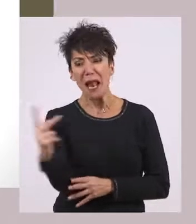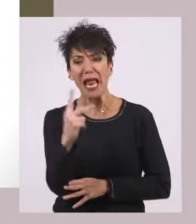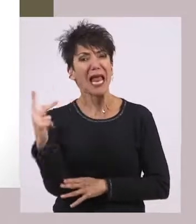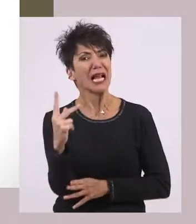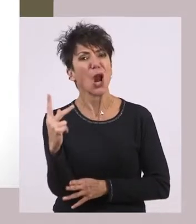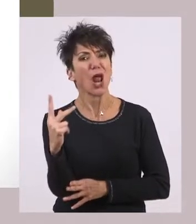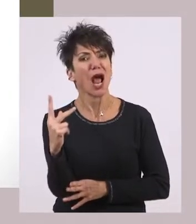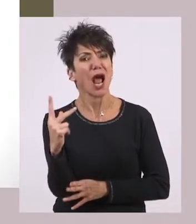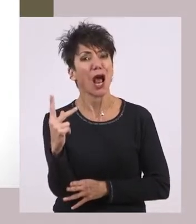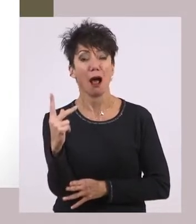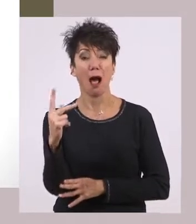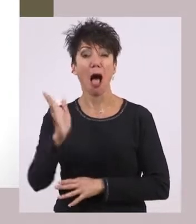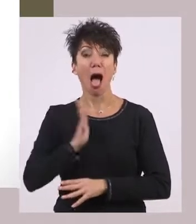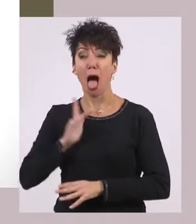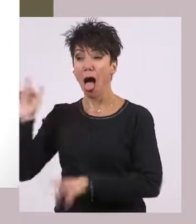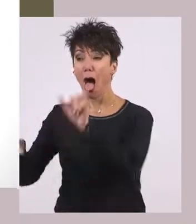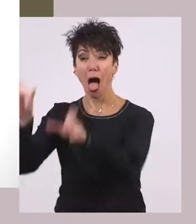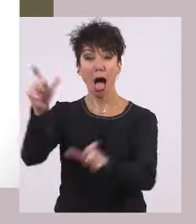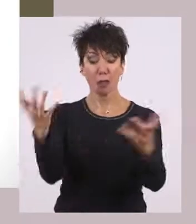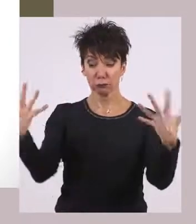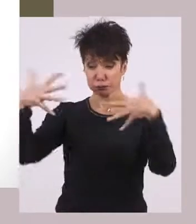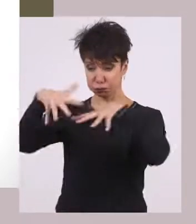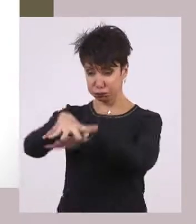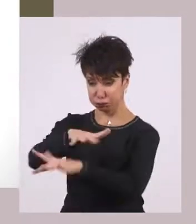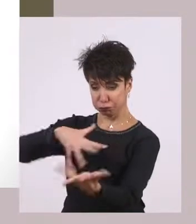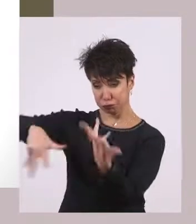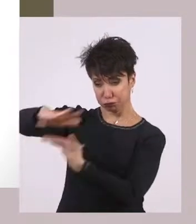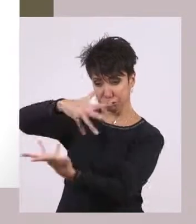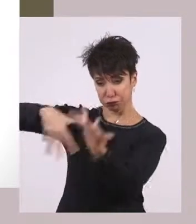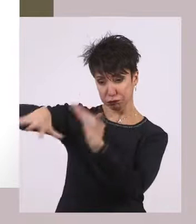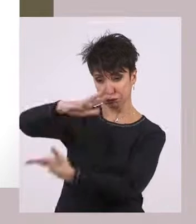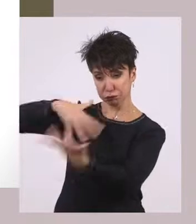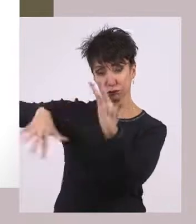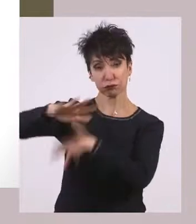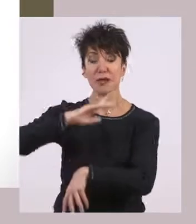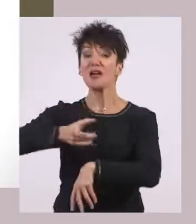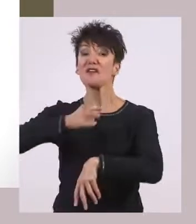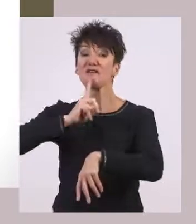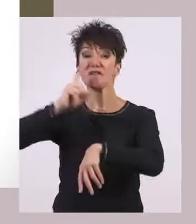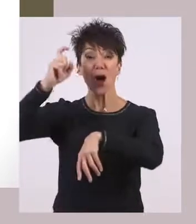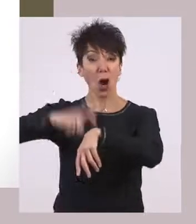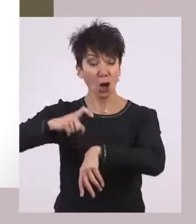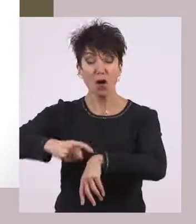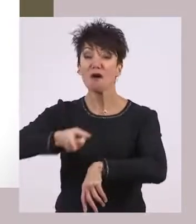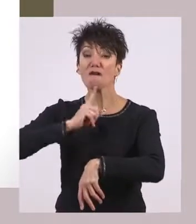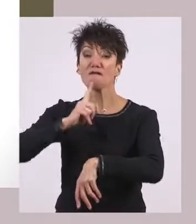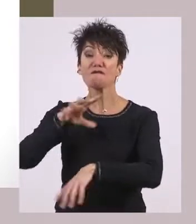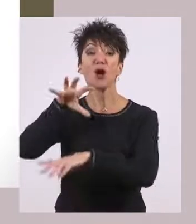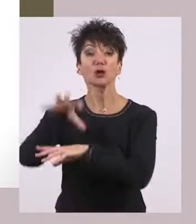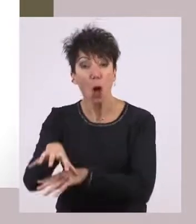σύνολο των ανθρώπων που συνδυώνουν σε ένα κοινό τόπο χρόνο και συνήθως έχουν έναν